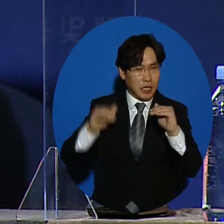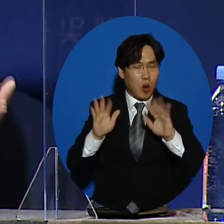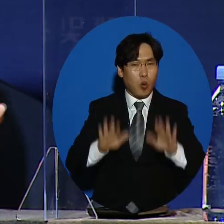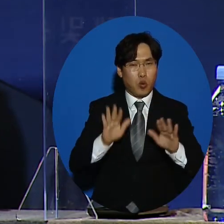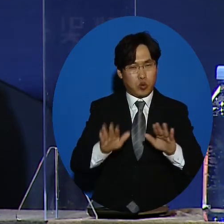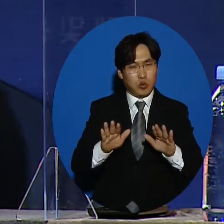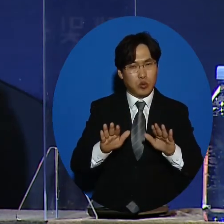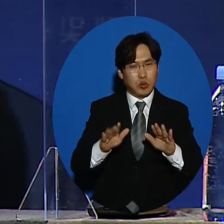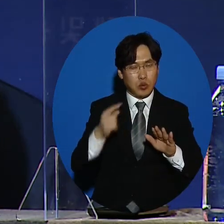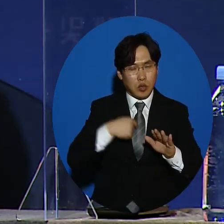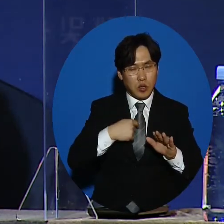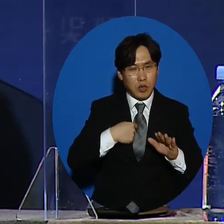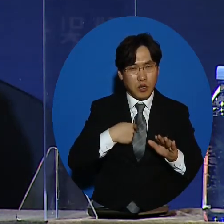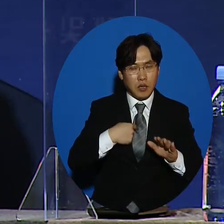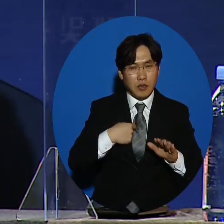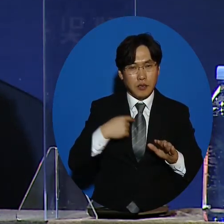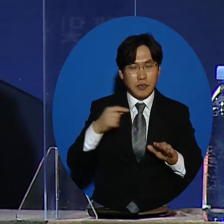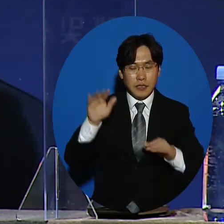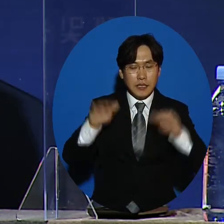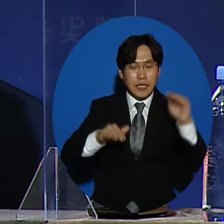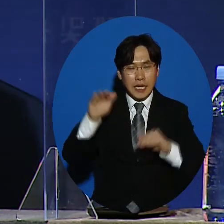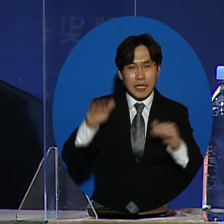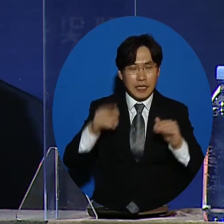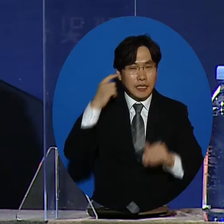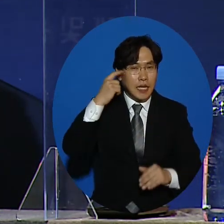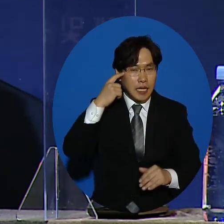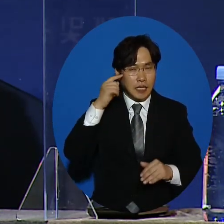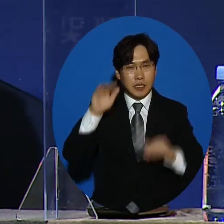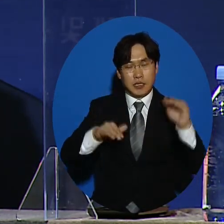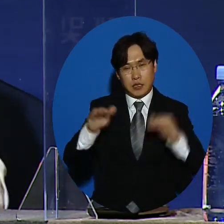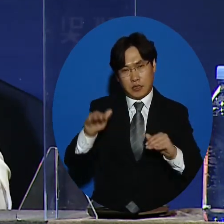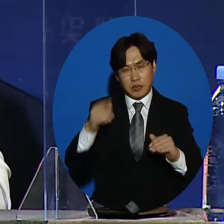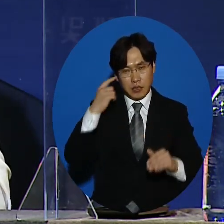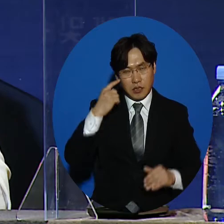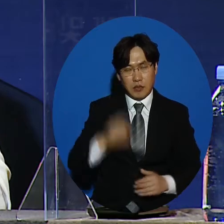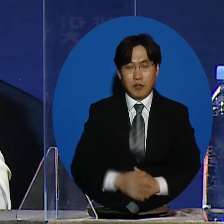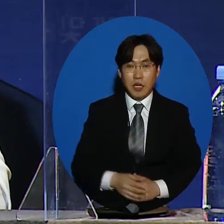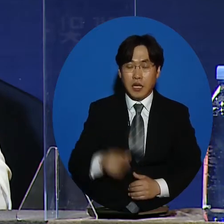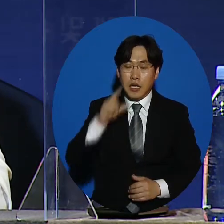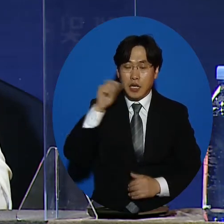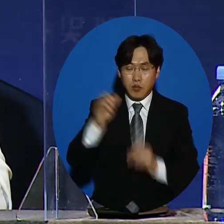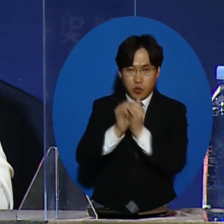오늘 좀 강의를 드리면서 많이 생각을 했던 것 같아요. 거기에 있는 그